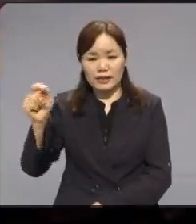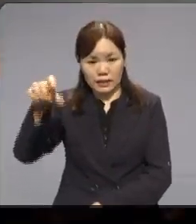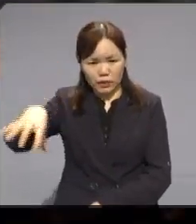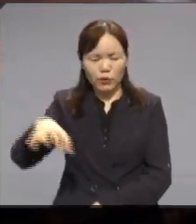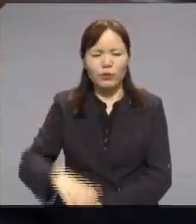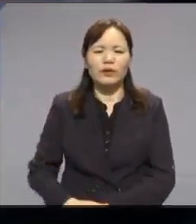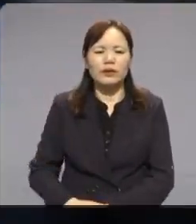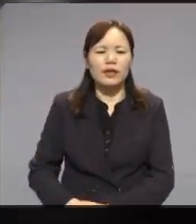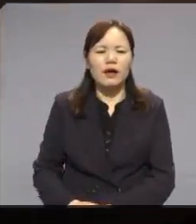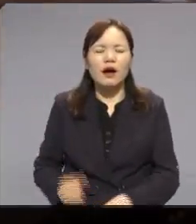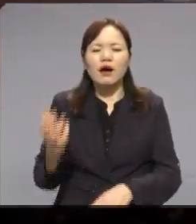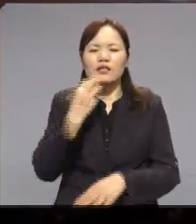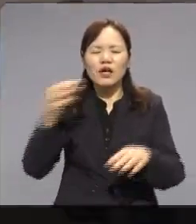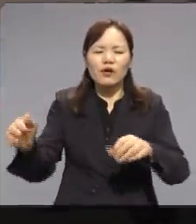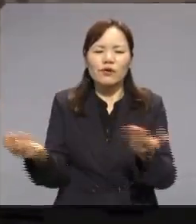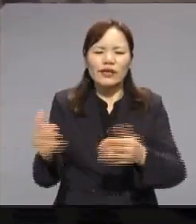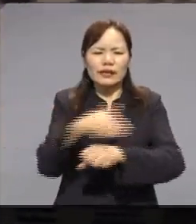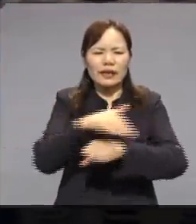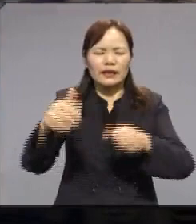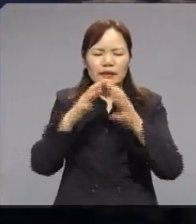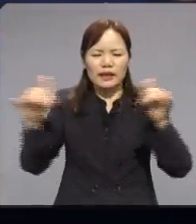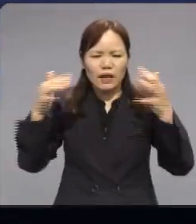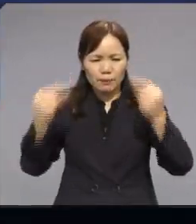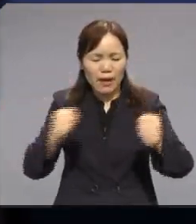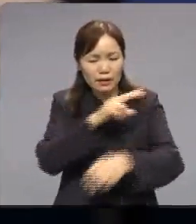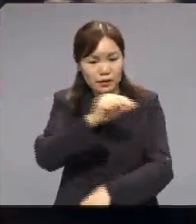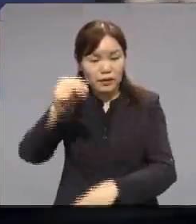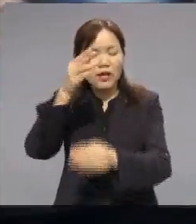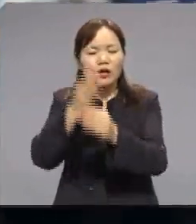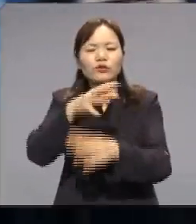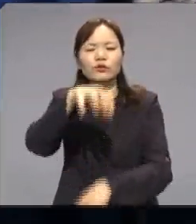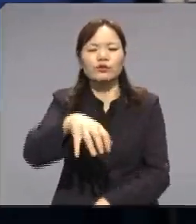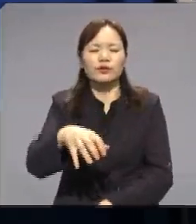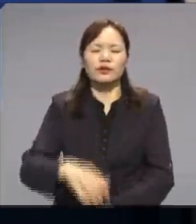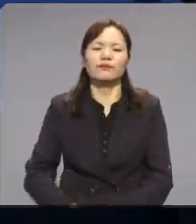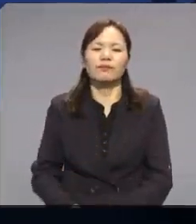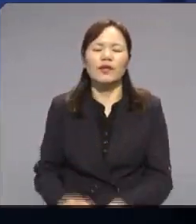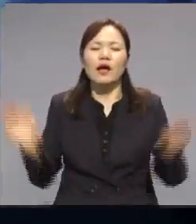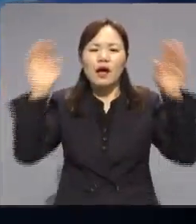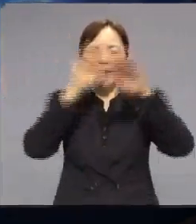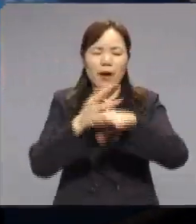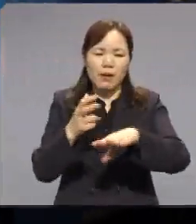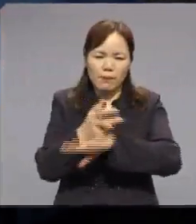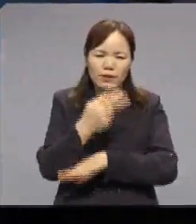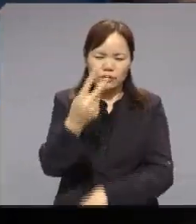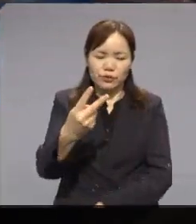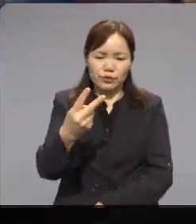지하철역 위주로 편성됐습니다. 시는 각 노선에 심야버스를 두 대씩 투입해